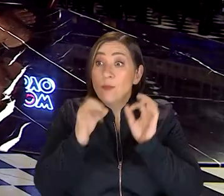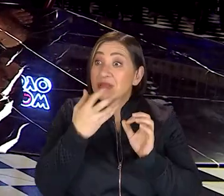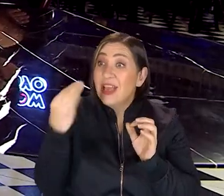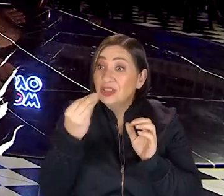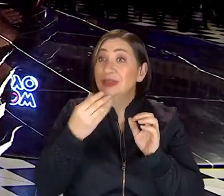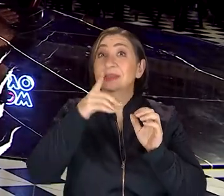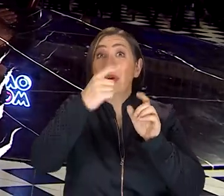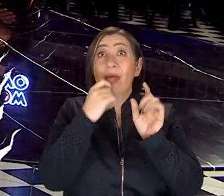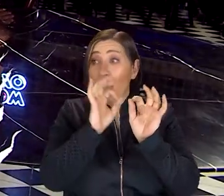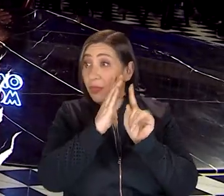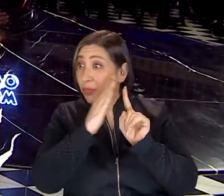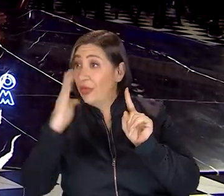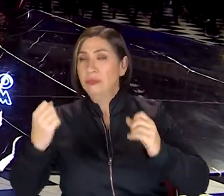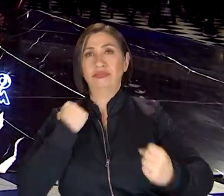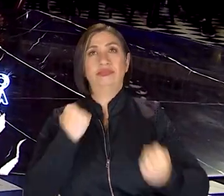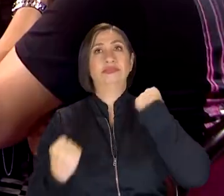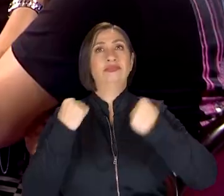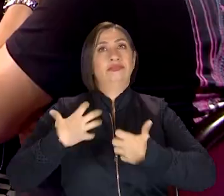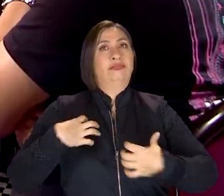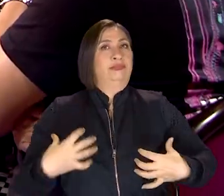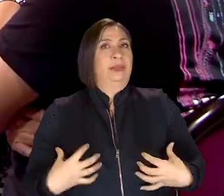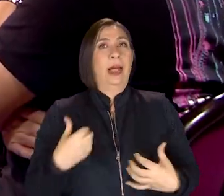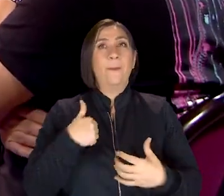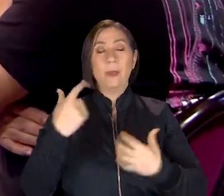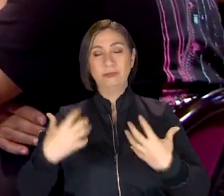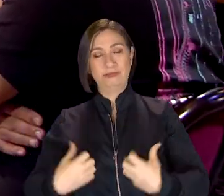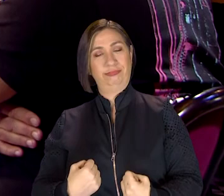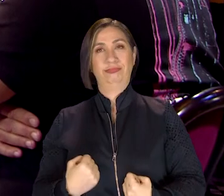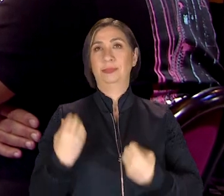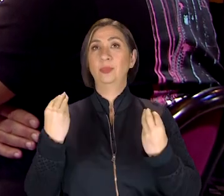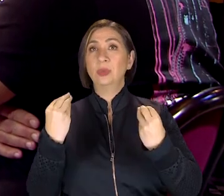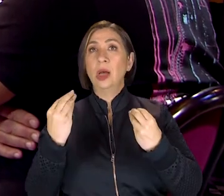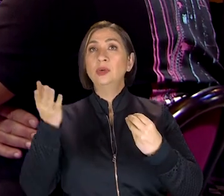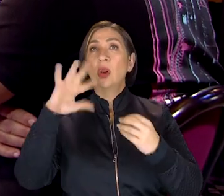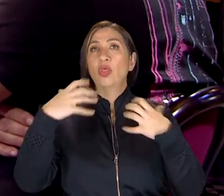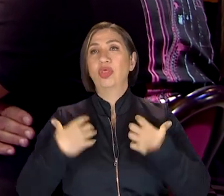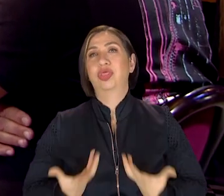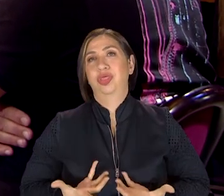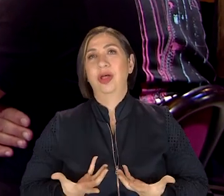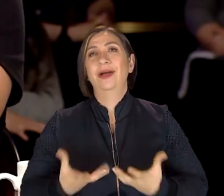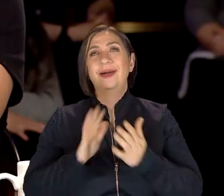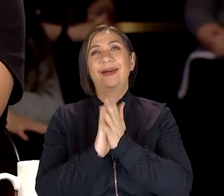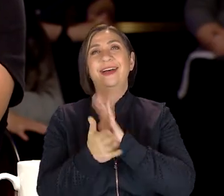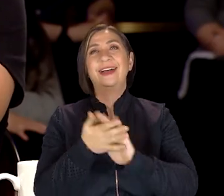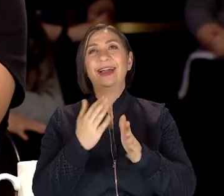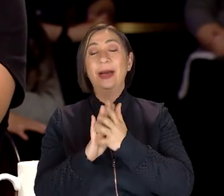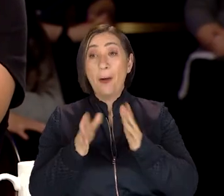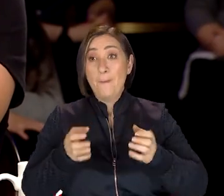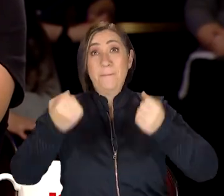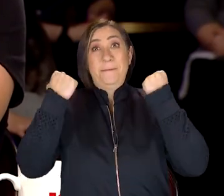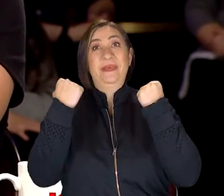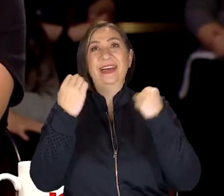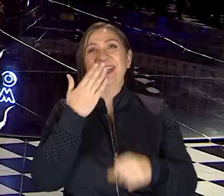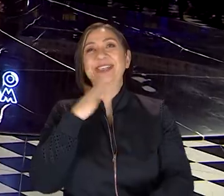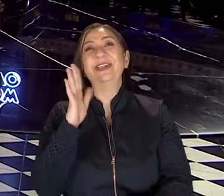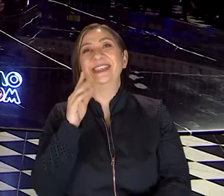olarak geçirdin. Çok yorucu oldu biliyorum senin için ama benim mesela bir ara bir adeleliydim ben. Onların hepsi aşağı bakıyor artık. Yukarı bakan bir